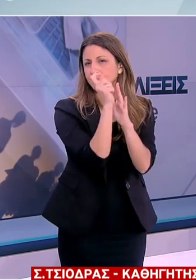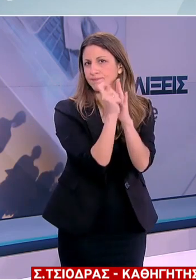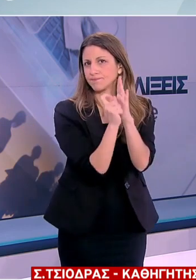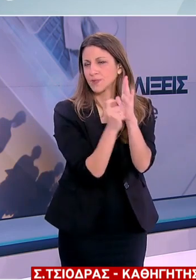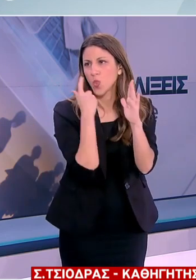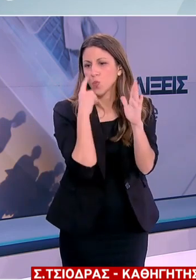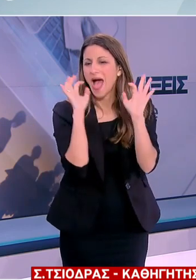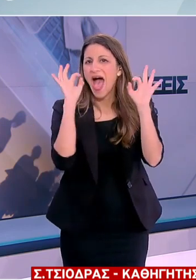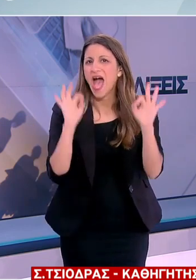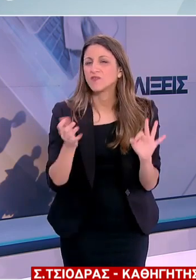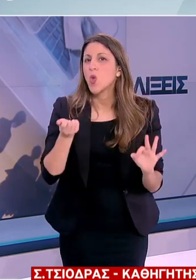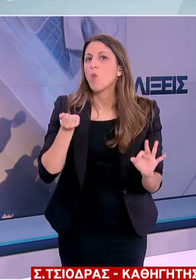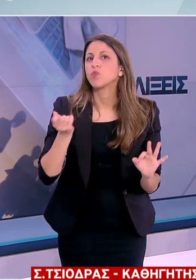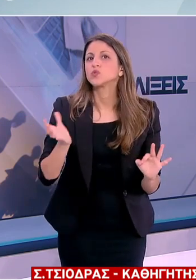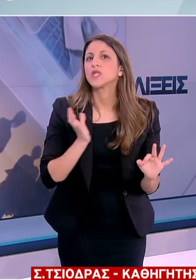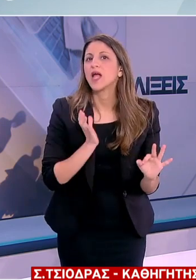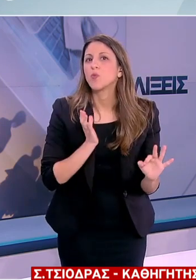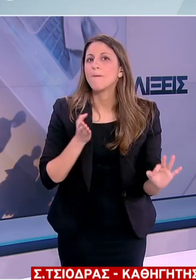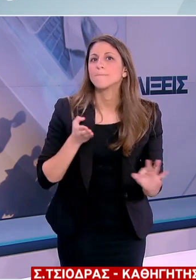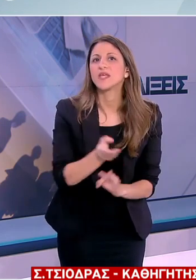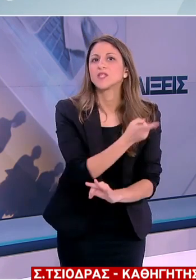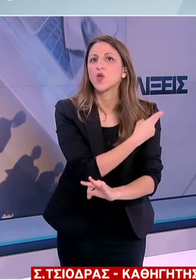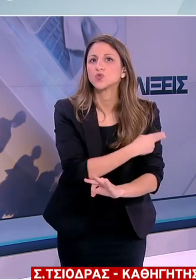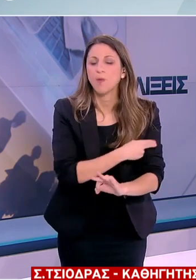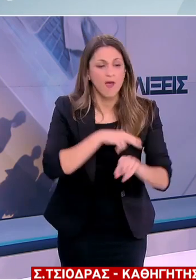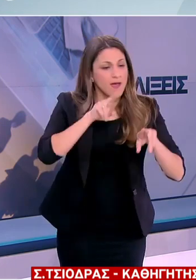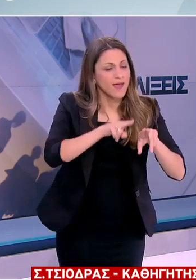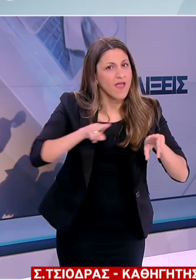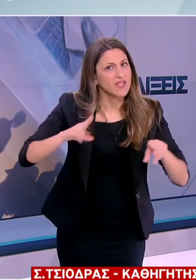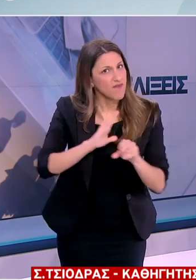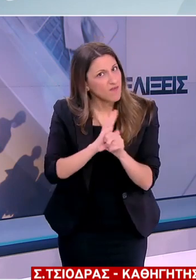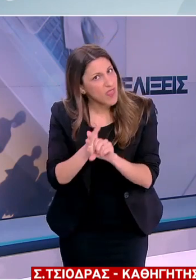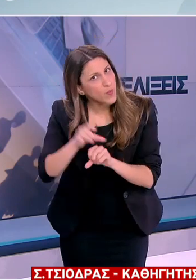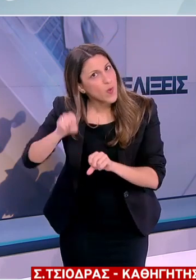σύστημα υγείας, χωρίς να υπάρχει μαζική εισρωή περιστατικών και πολλοί θάνατοι.